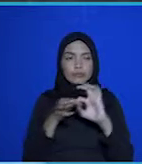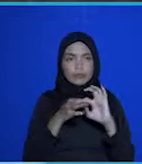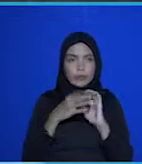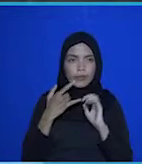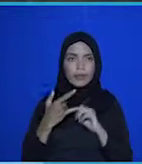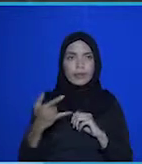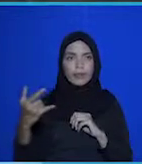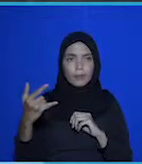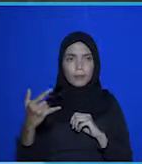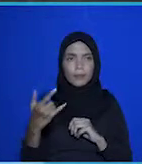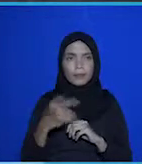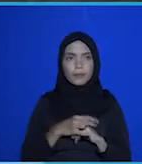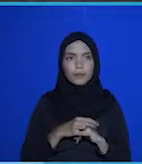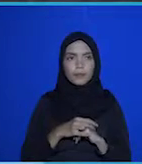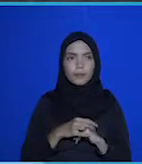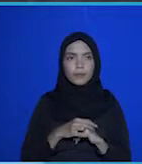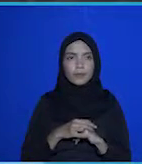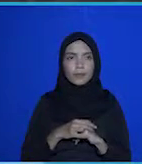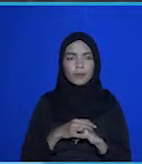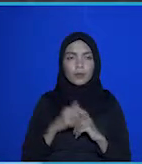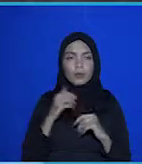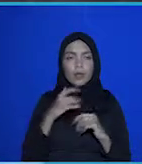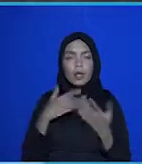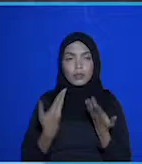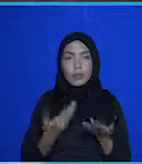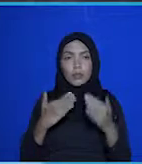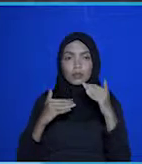dan kemudian kita tingkatkan, insya Allah upaya menangani